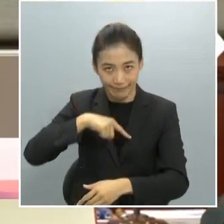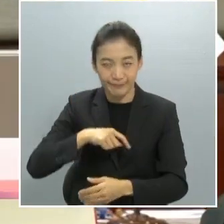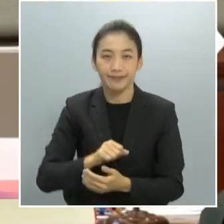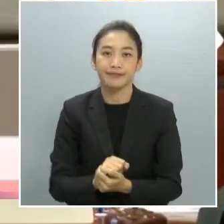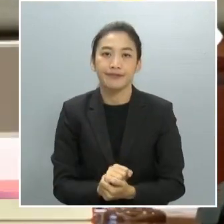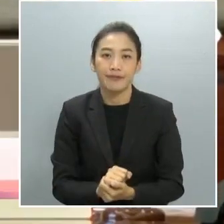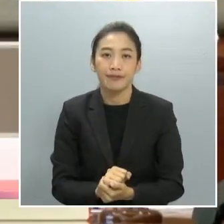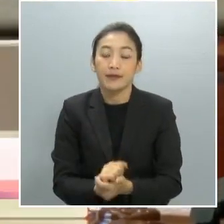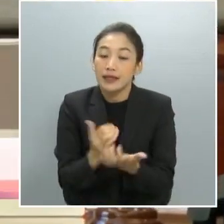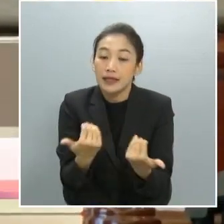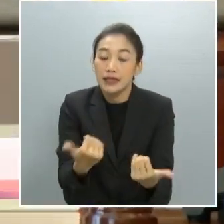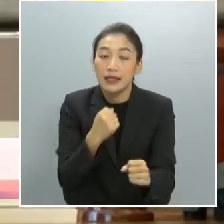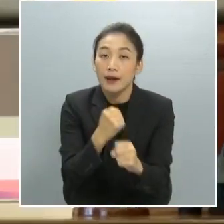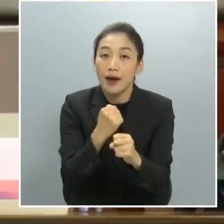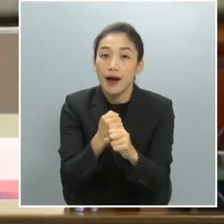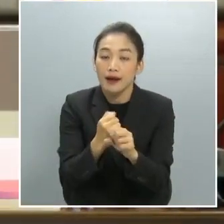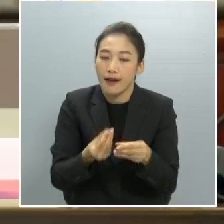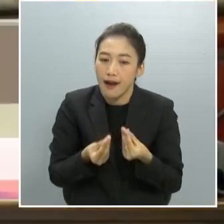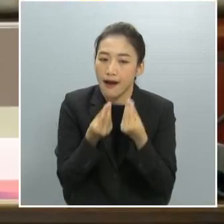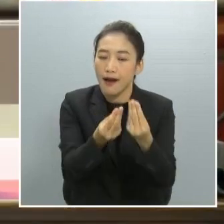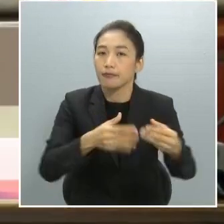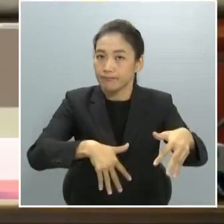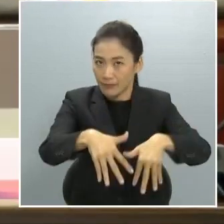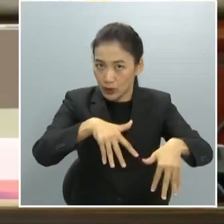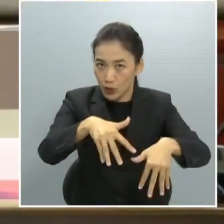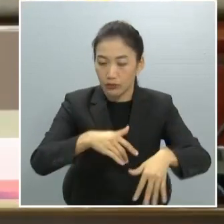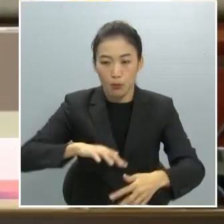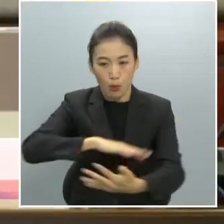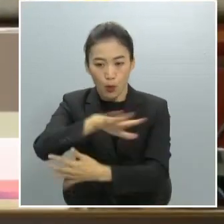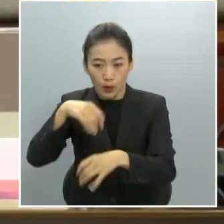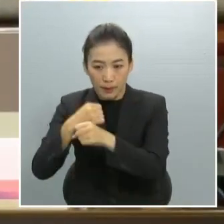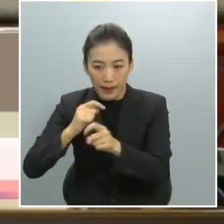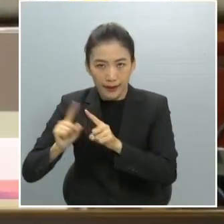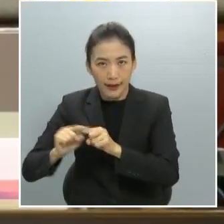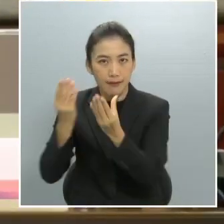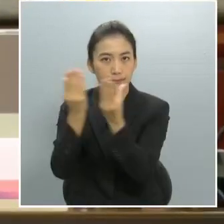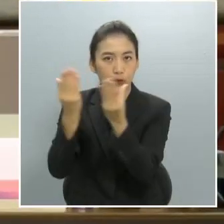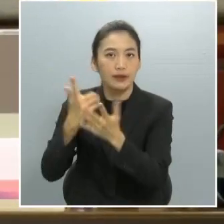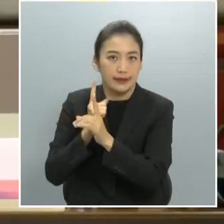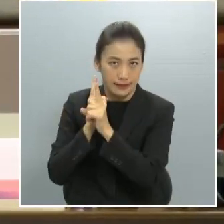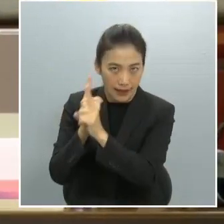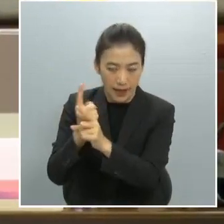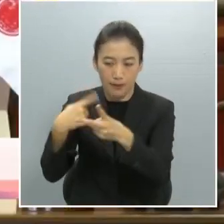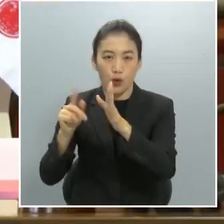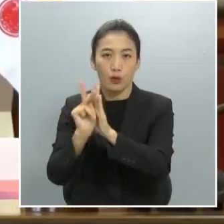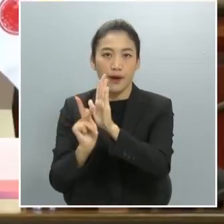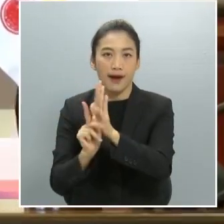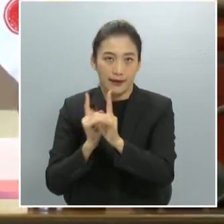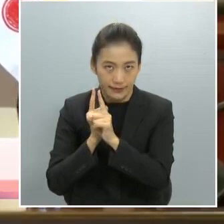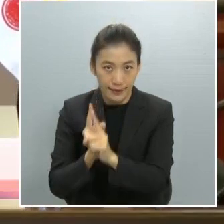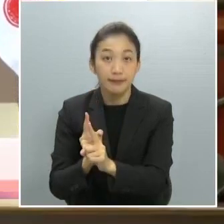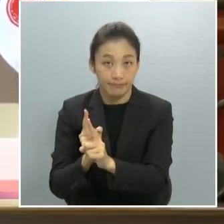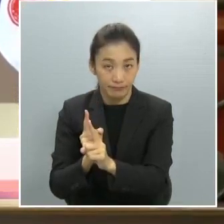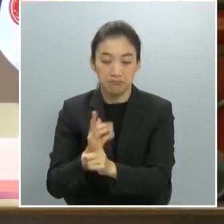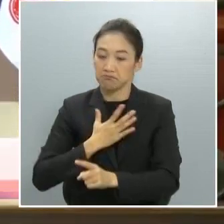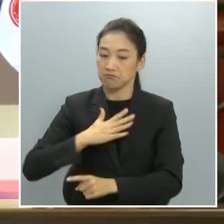งานเพื่อประชาชนปฏิบัติตัวเคร่งครัดตามรัฐธรรมนูญและตามกฎหมายเราจะทำงานด้ว